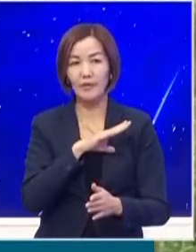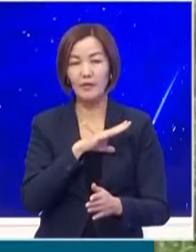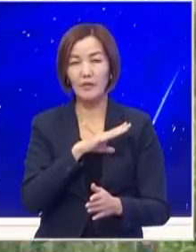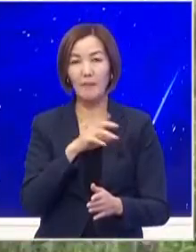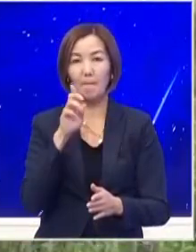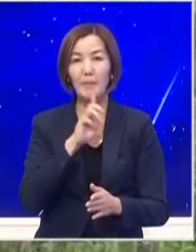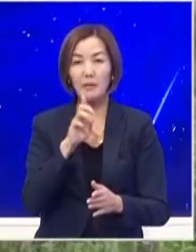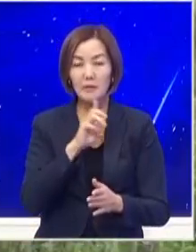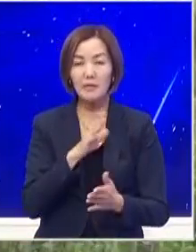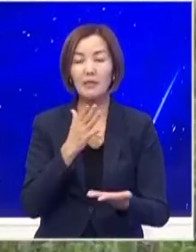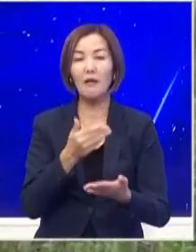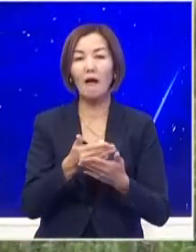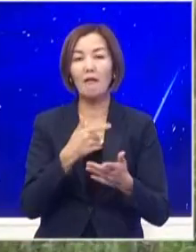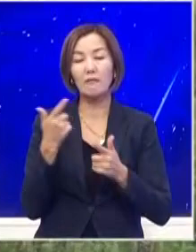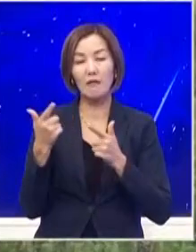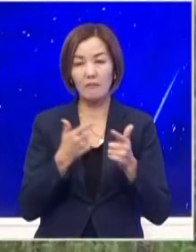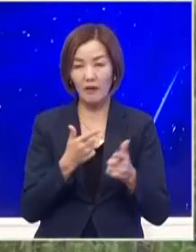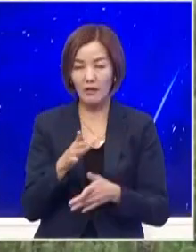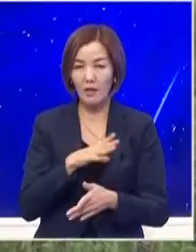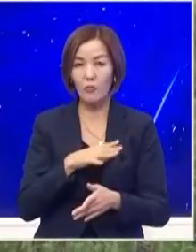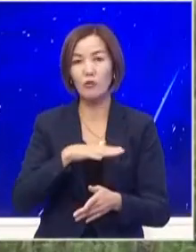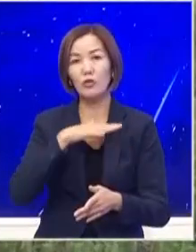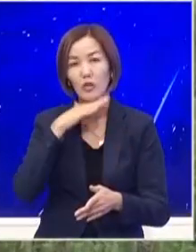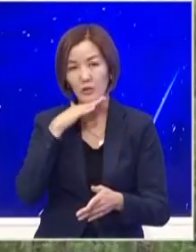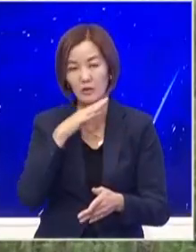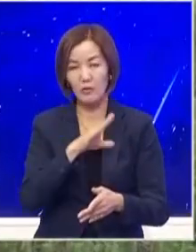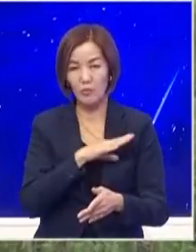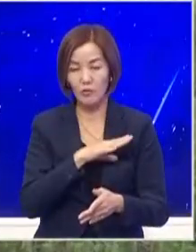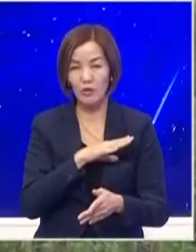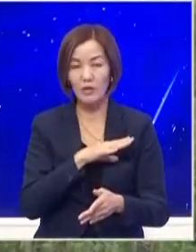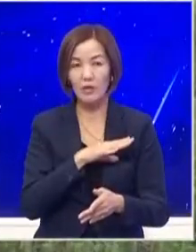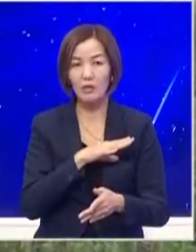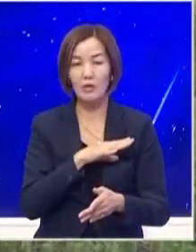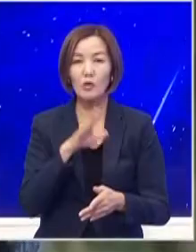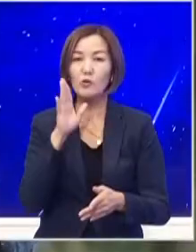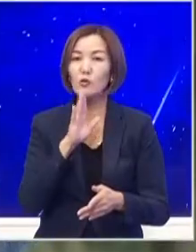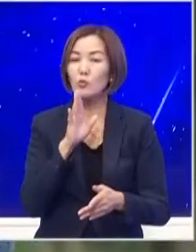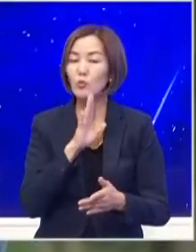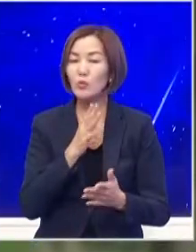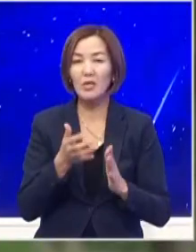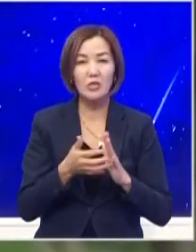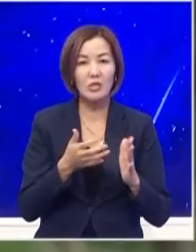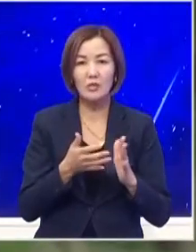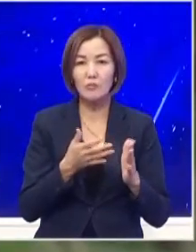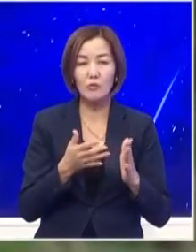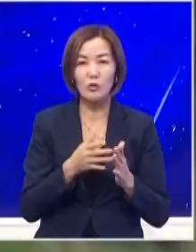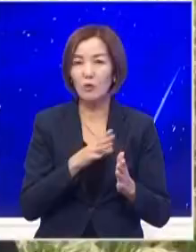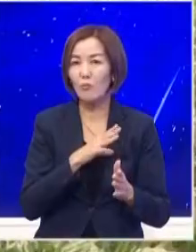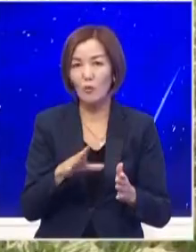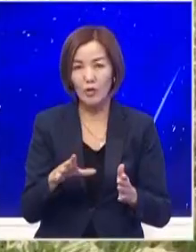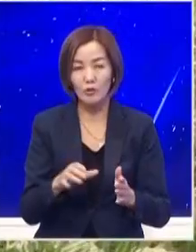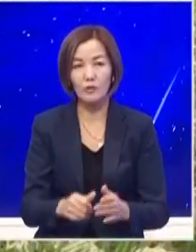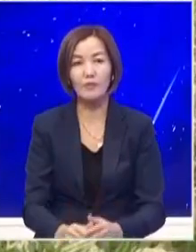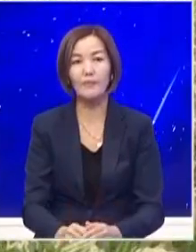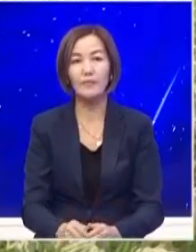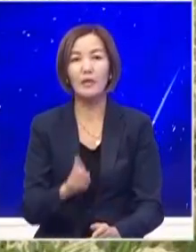Жанар жағармайымыз алдын ала дайындап қойғанбыз, жеткілікті болды. Судан ешқандай кемшілік болған жоқ.